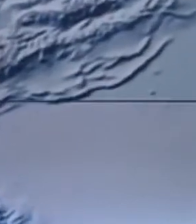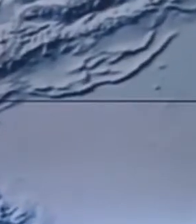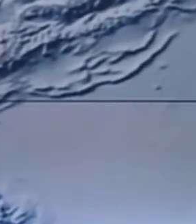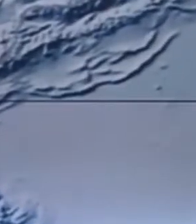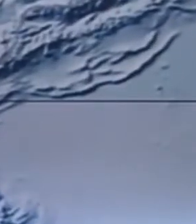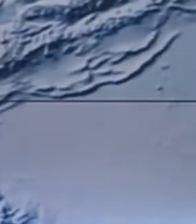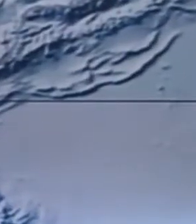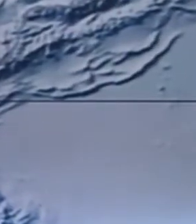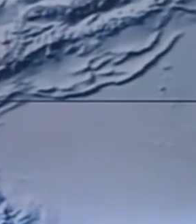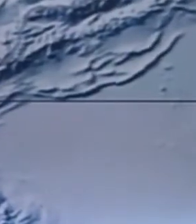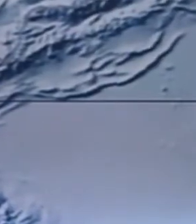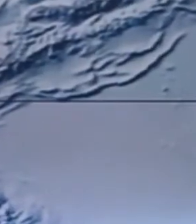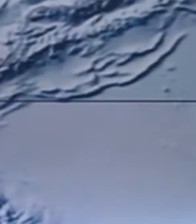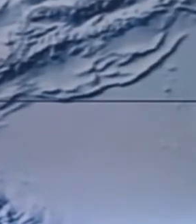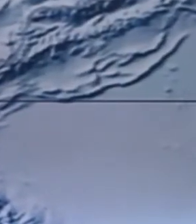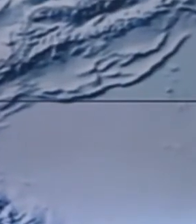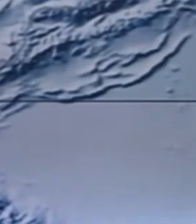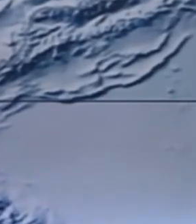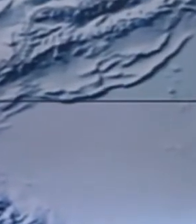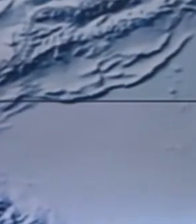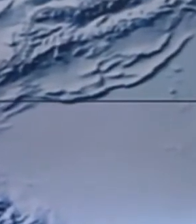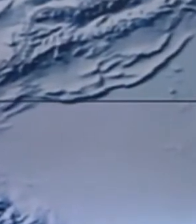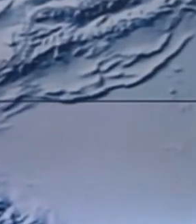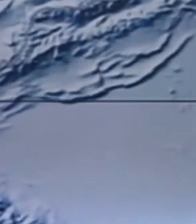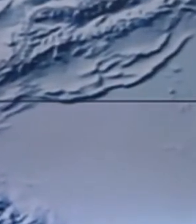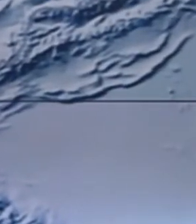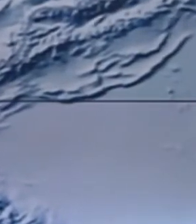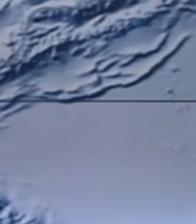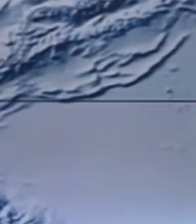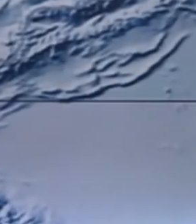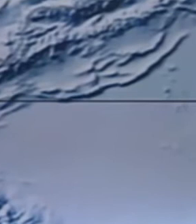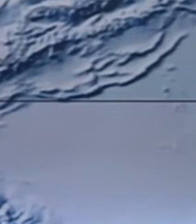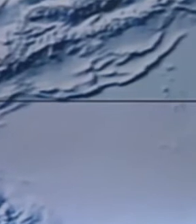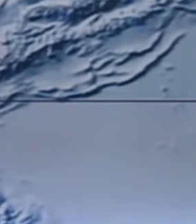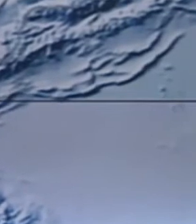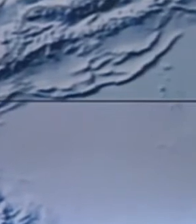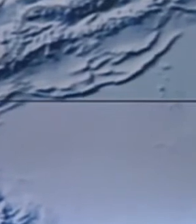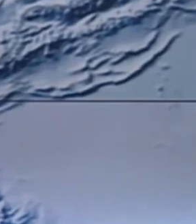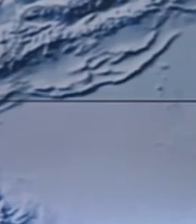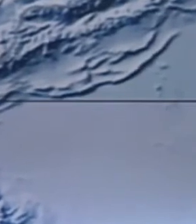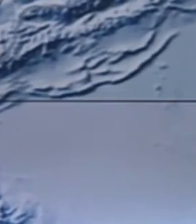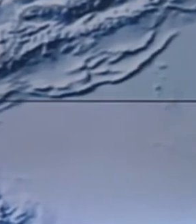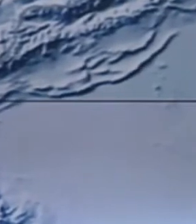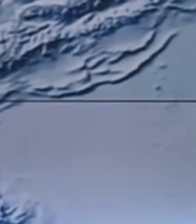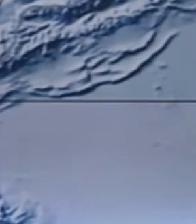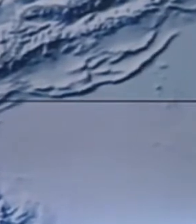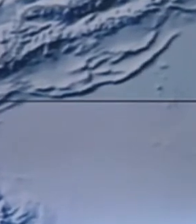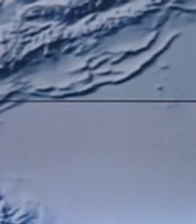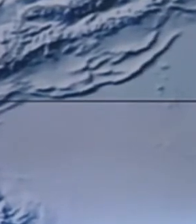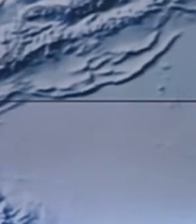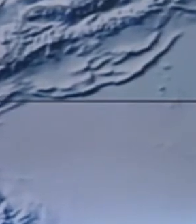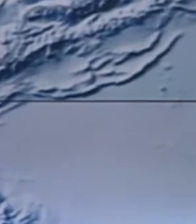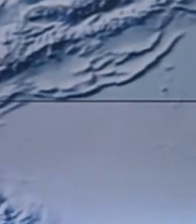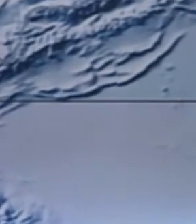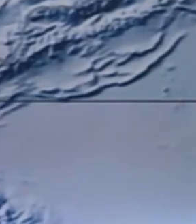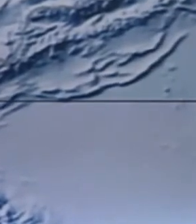қалаларға келетін болсақ, Шымкентте синоптиктердің болжамы бойынша күн күркіреп жауын жауат, сынап бағанасы күндіз плюс 25, түнде плюс